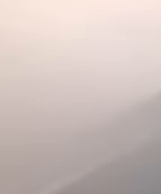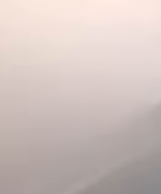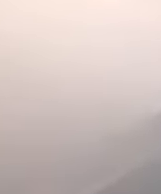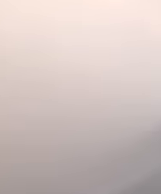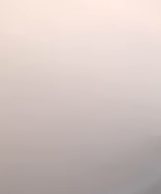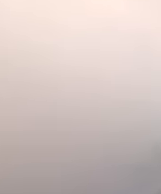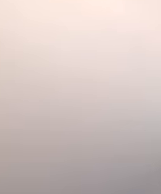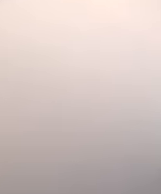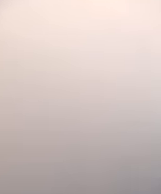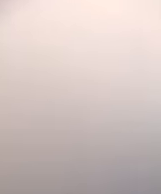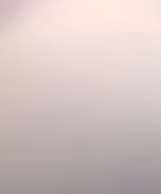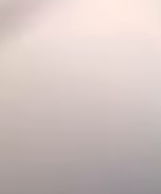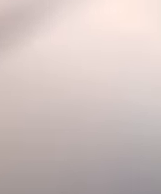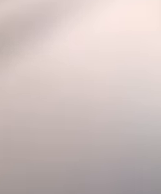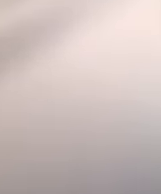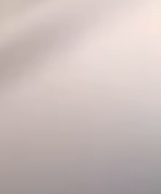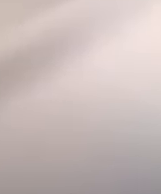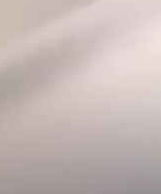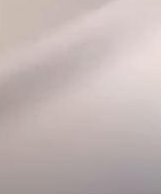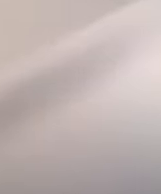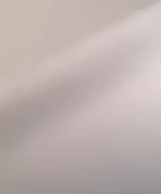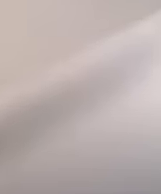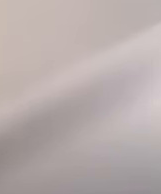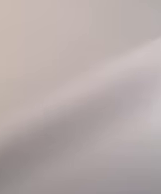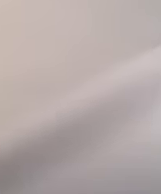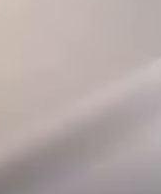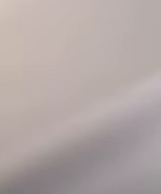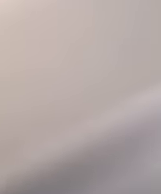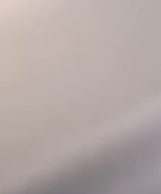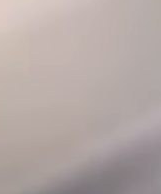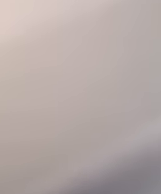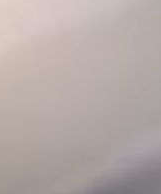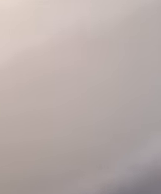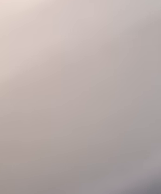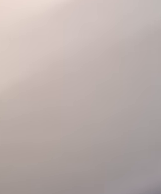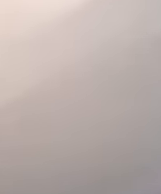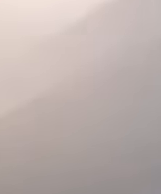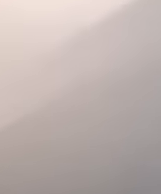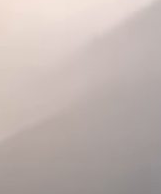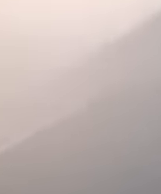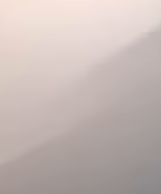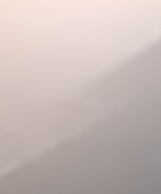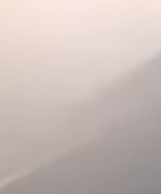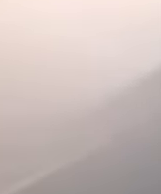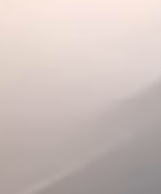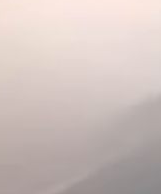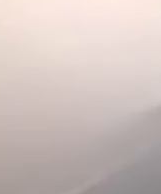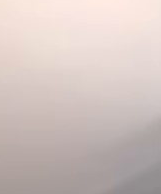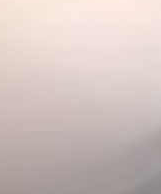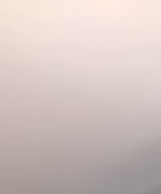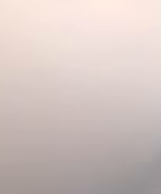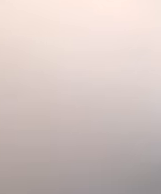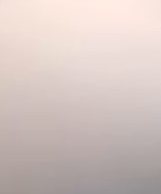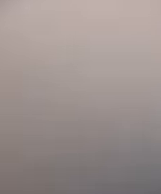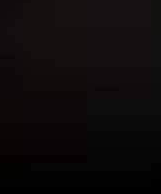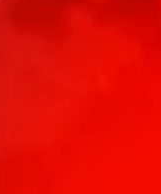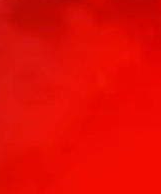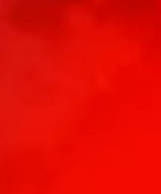niyo rin kaming makasama sa GMA Pinoy TV at sa www .